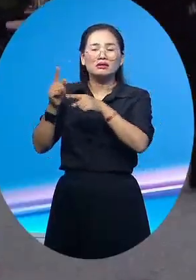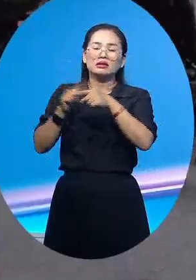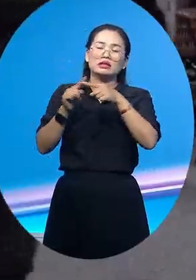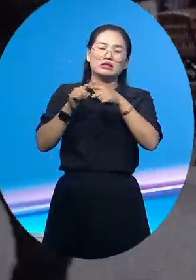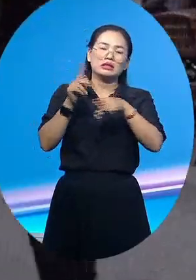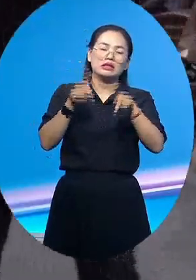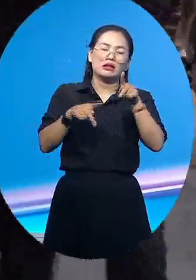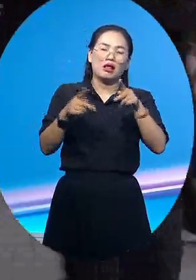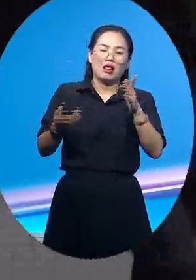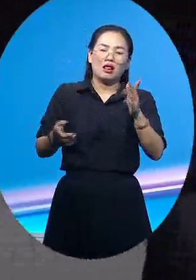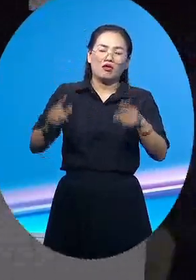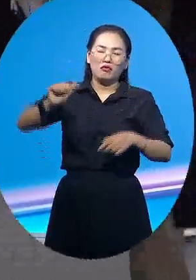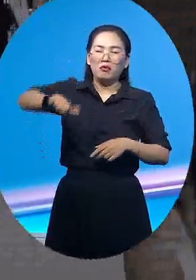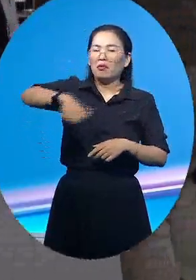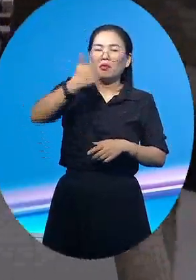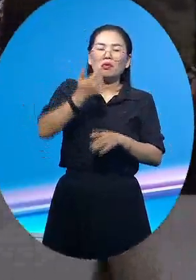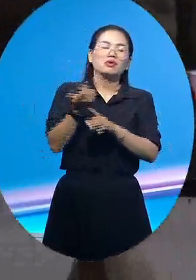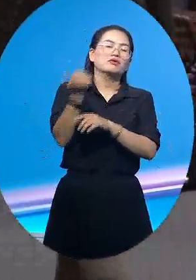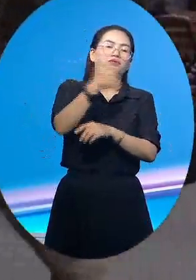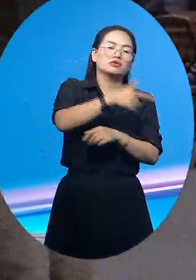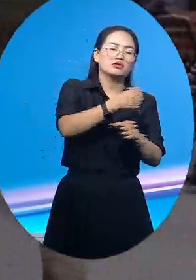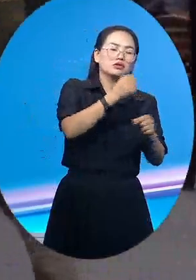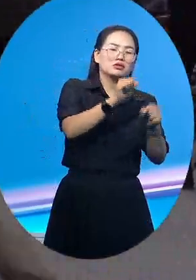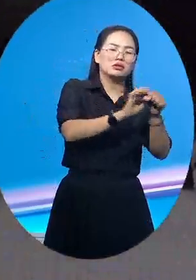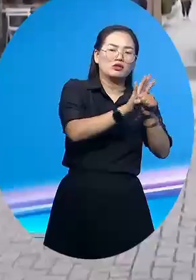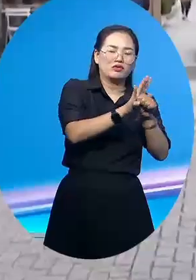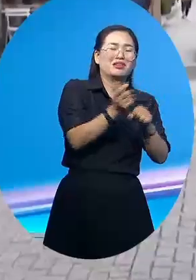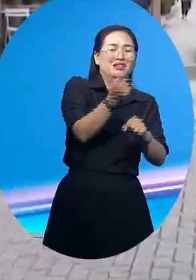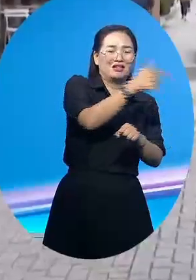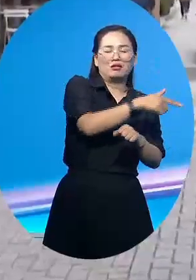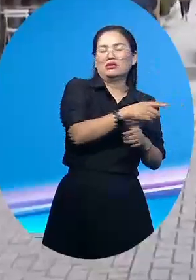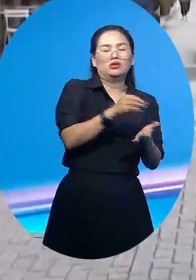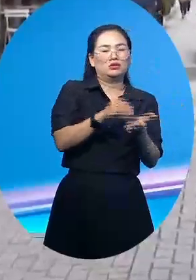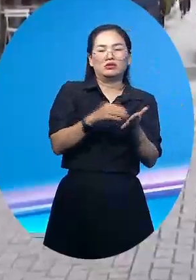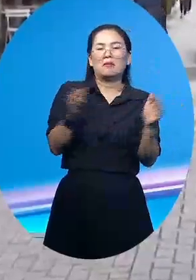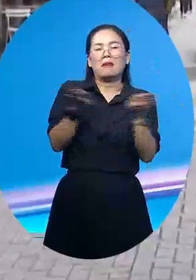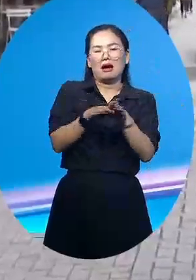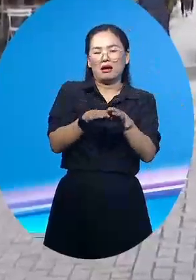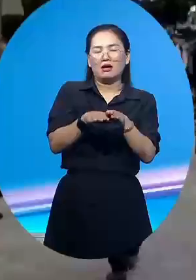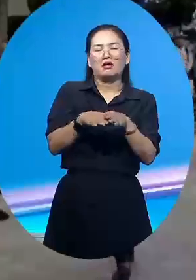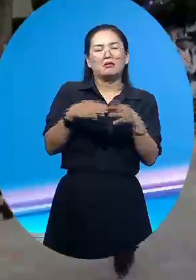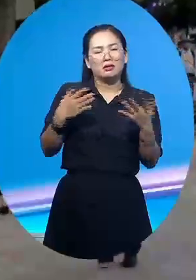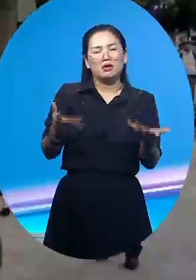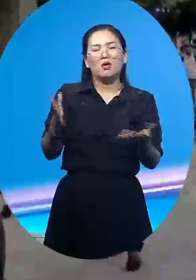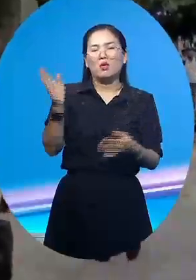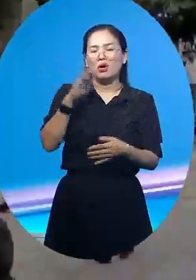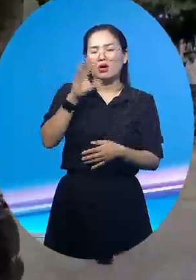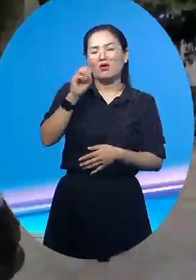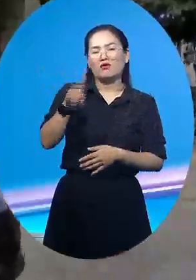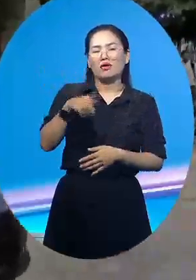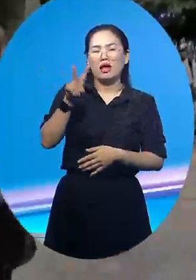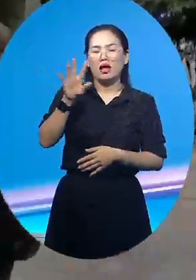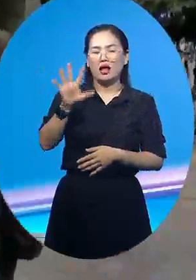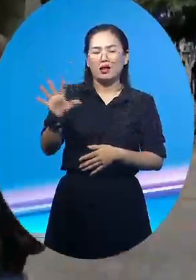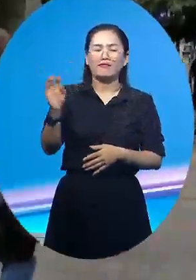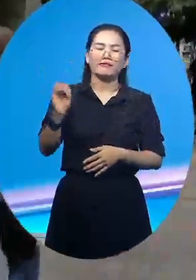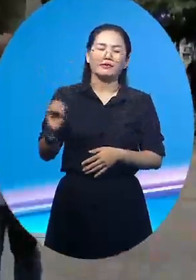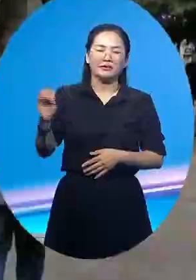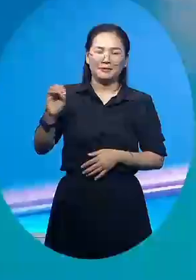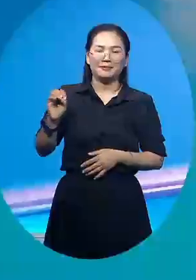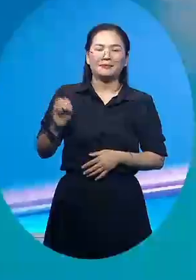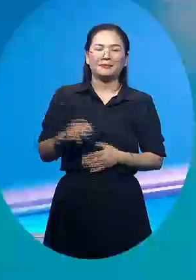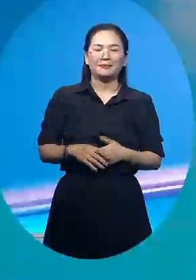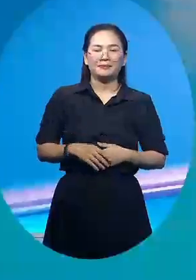tế Anh vẫn chưa phục hồi được về mức trước đã dịch boi dự đoán tăng trưởng trong năm nay sẽ ở mức tối thiểu không phách 25%